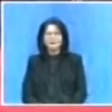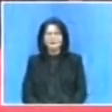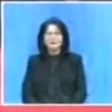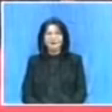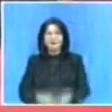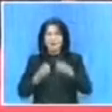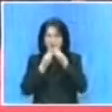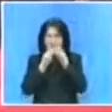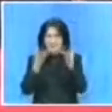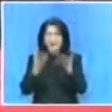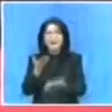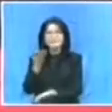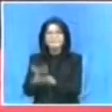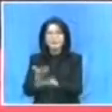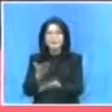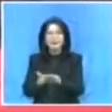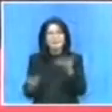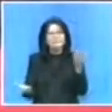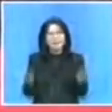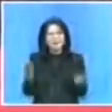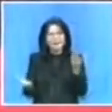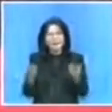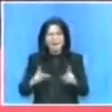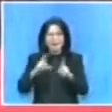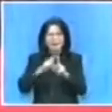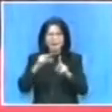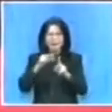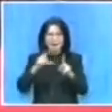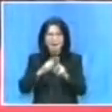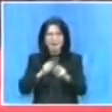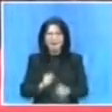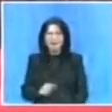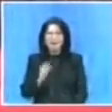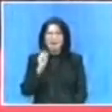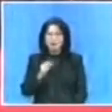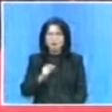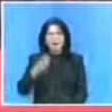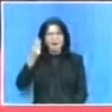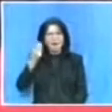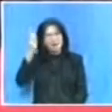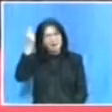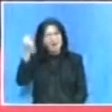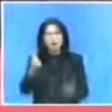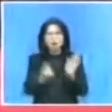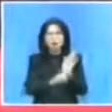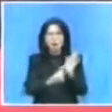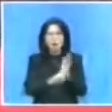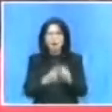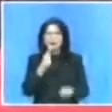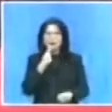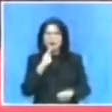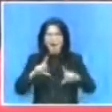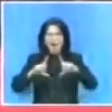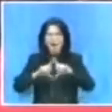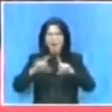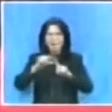Penyampaian Permintaan Pertimbangan DPD RI atas Rancangan Undang-Undang tentang Anggaran Pendapatan dan